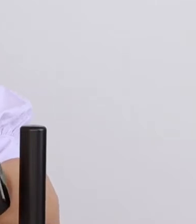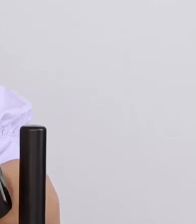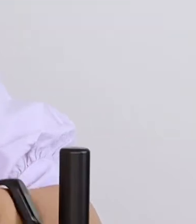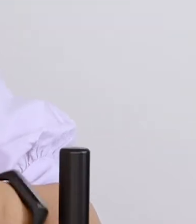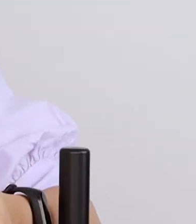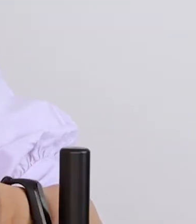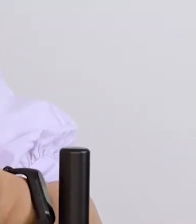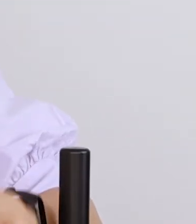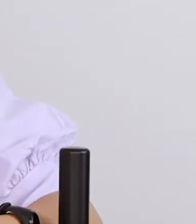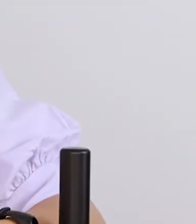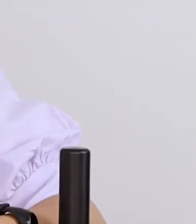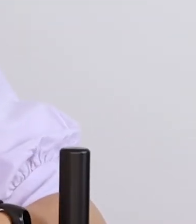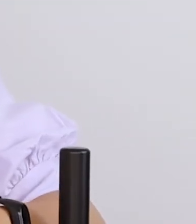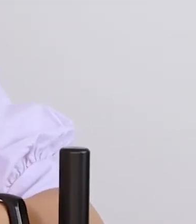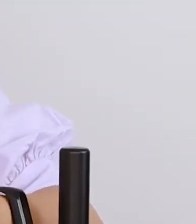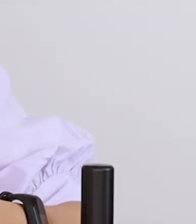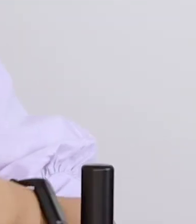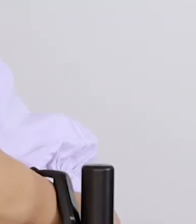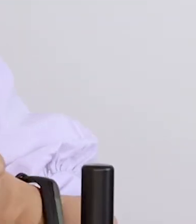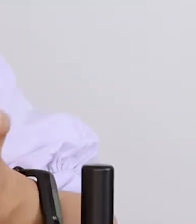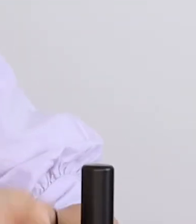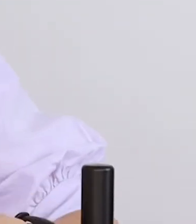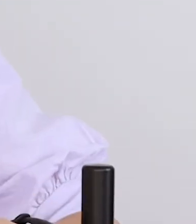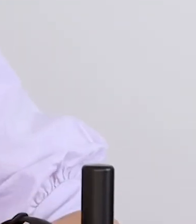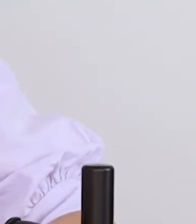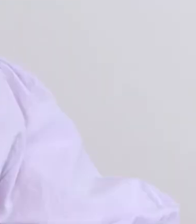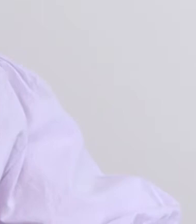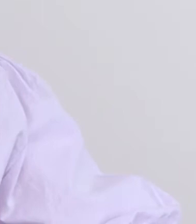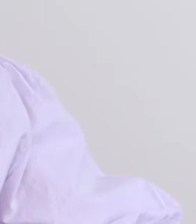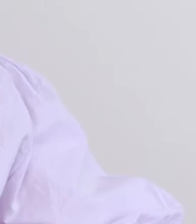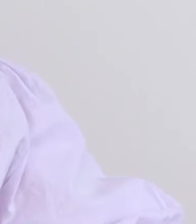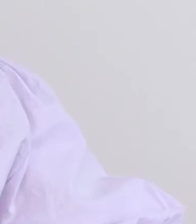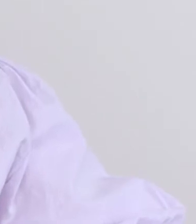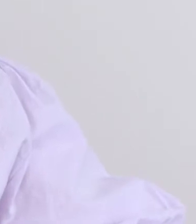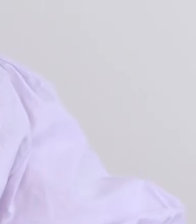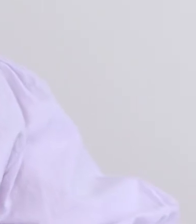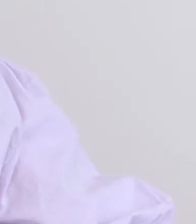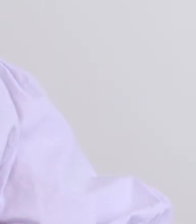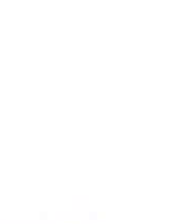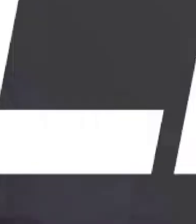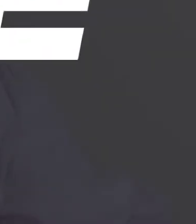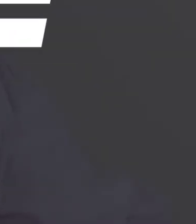어디가 아파요? 언제부터 그렇게 됐어요? 어렸을 때 사고 났어요? 언제부터 장애인이 됐어요?